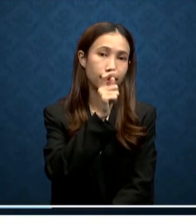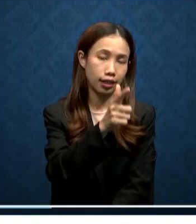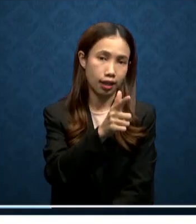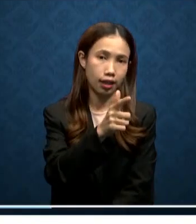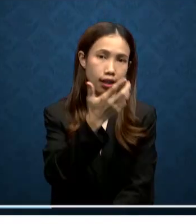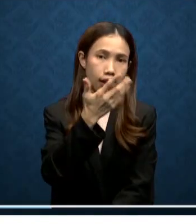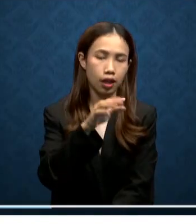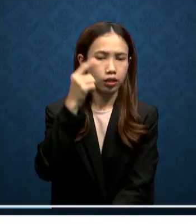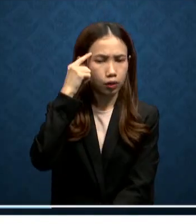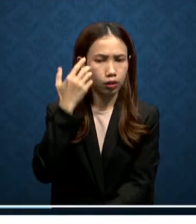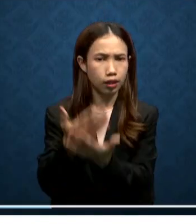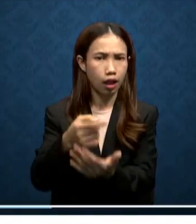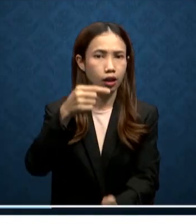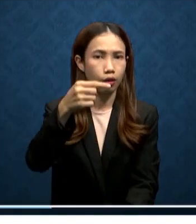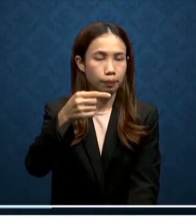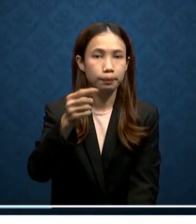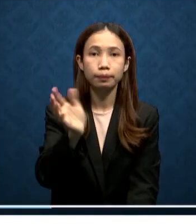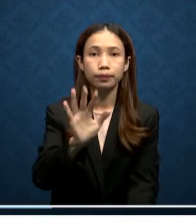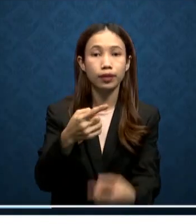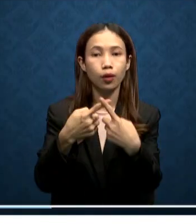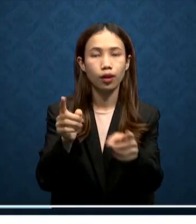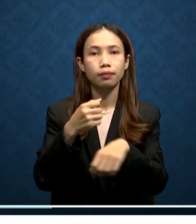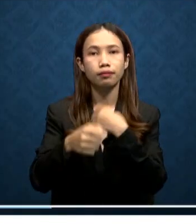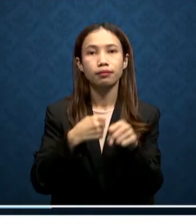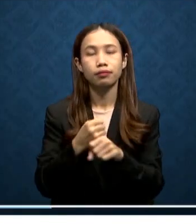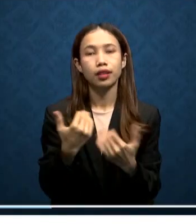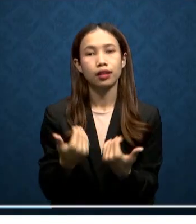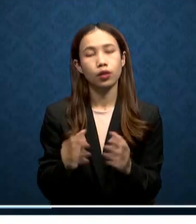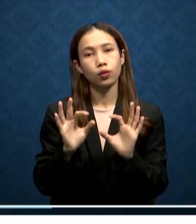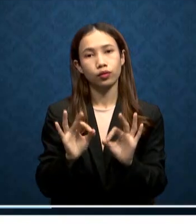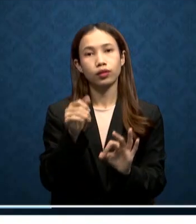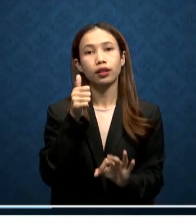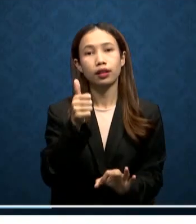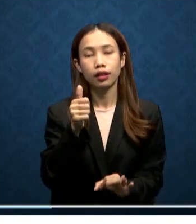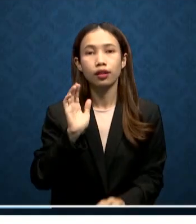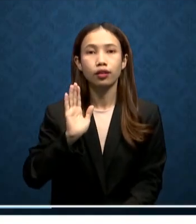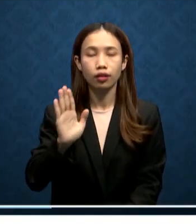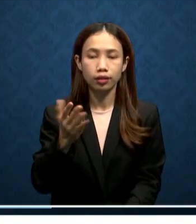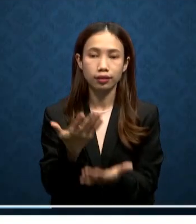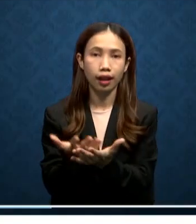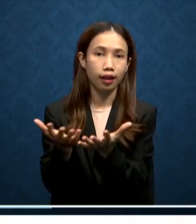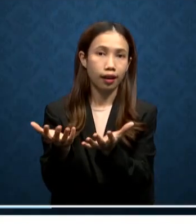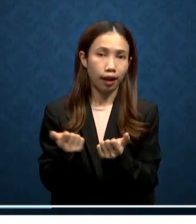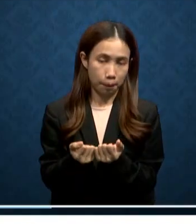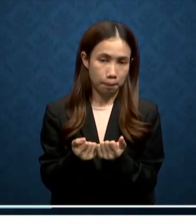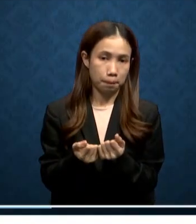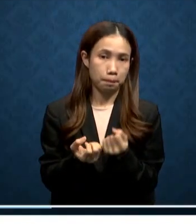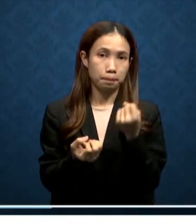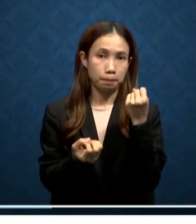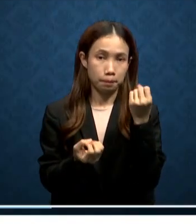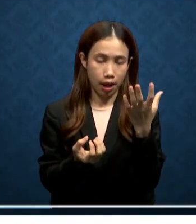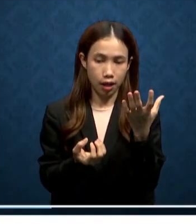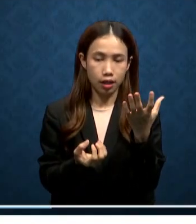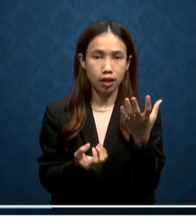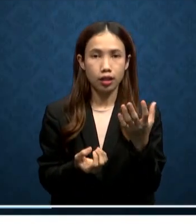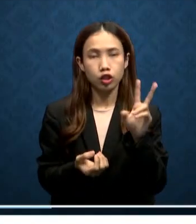จะให้ติดรบนะฮะแต่ว่าปีนี้ดีนะครับท่านเอ่อเอ่อมีรายรับสูงกว่ารายจ่ายถึง